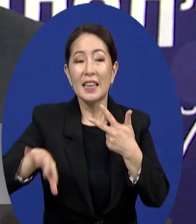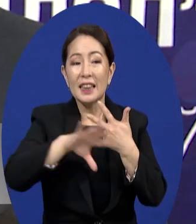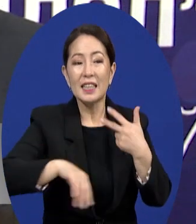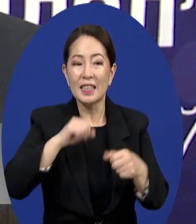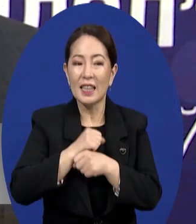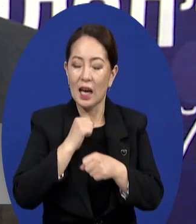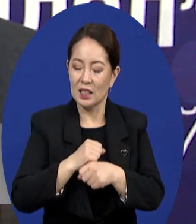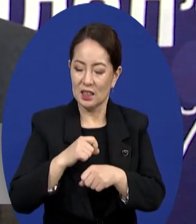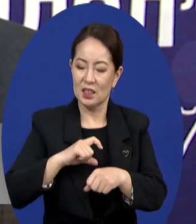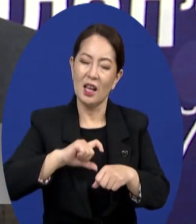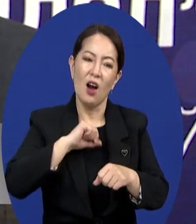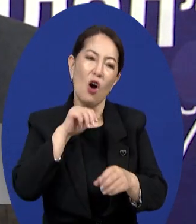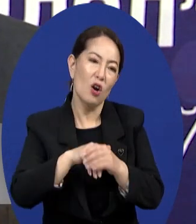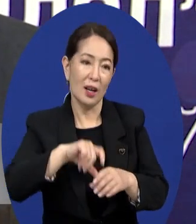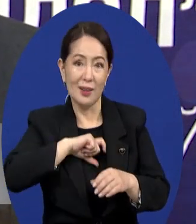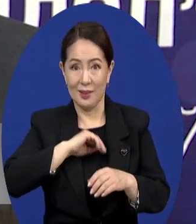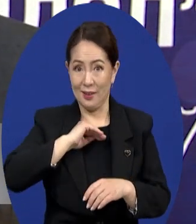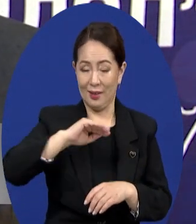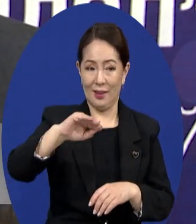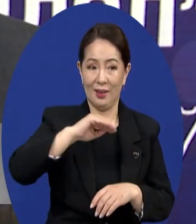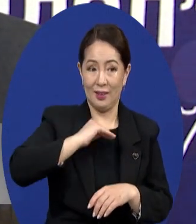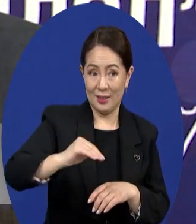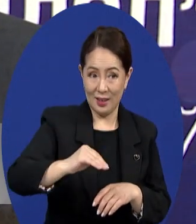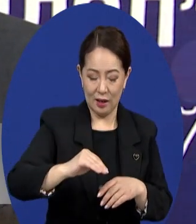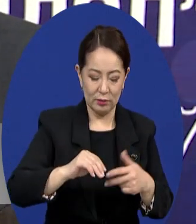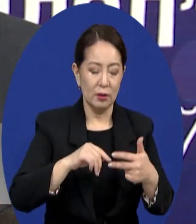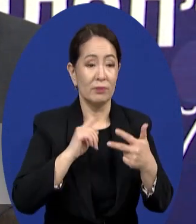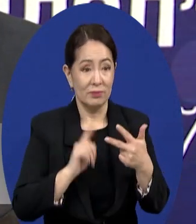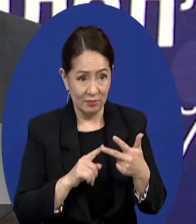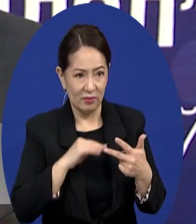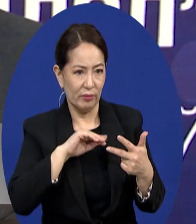хэрэгэ хязгаарлуулад дараагийн дугаарт